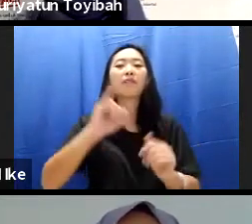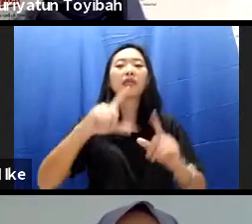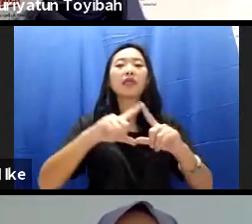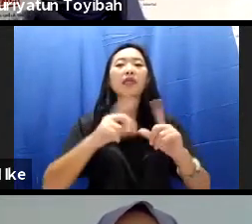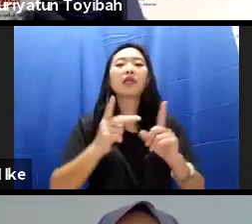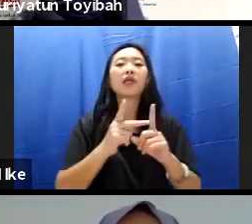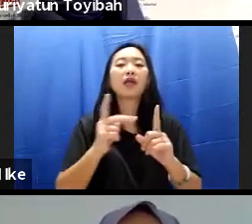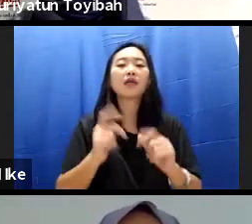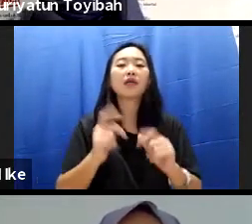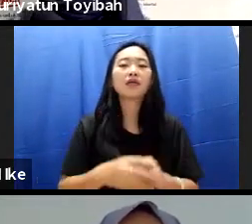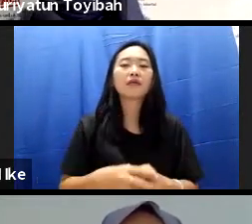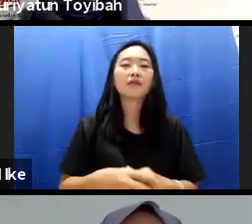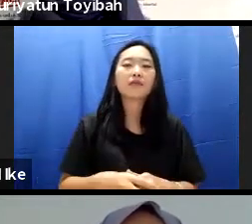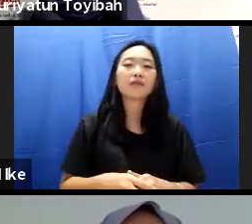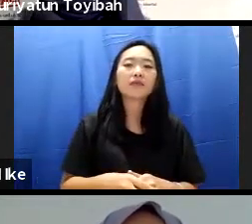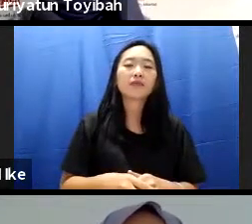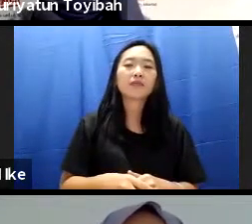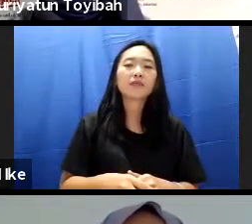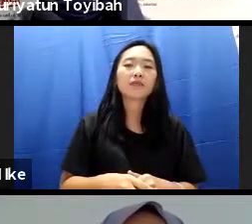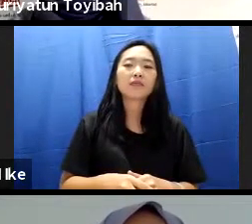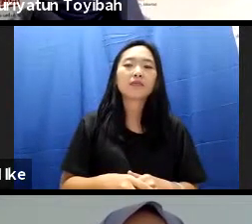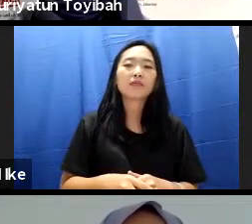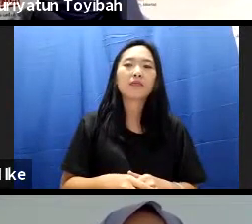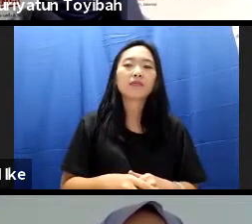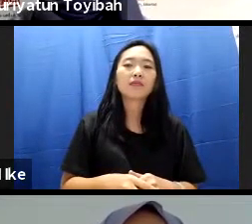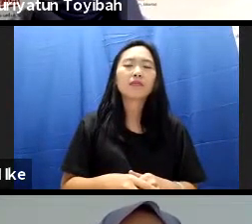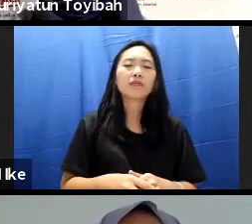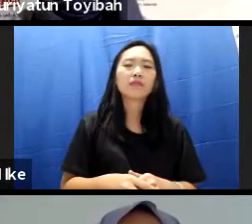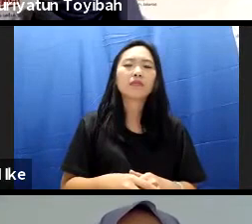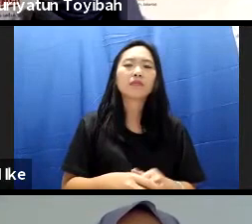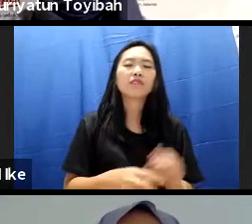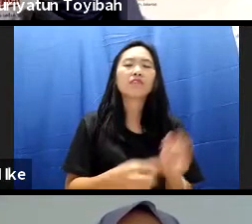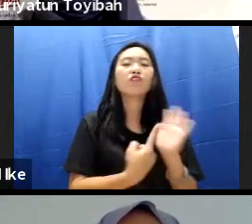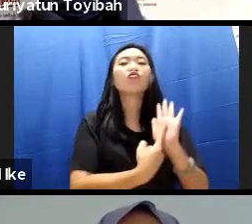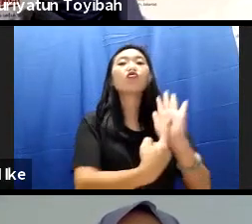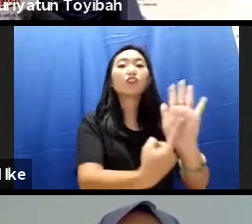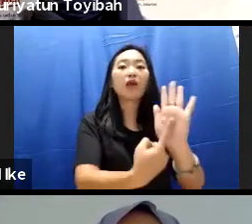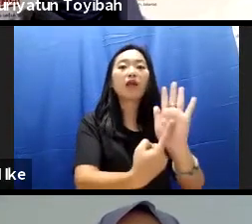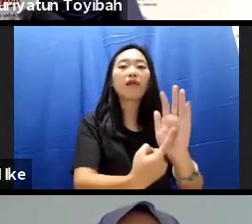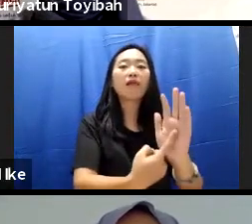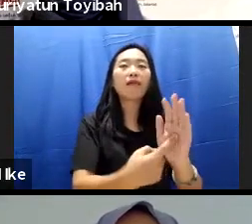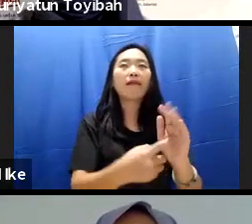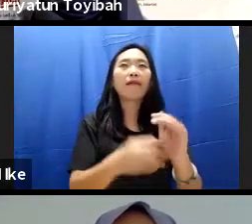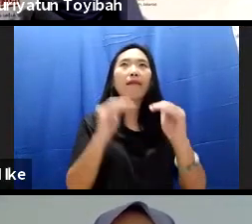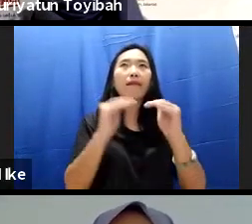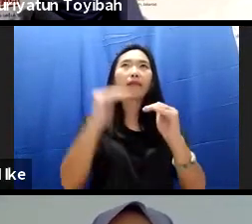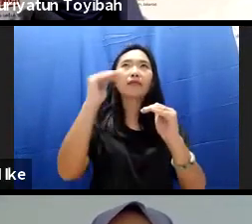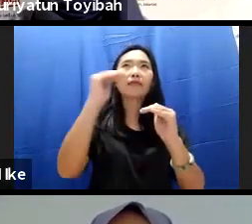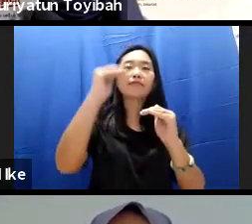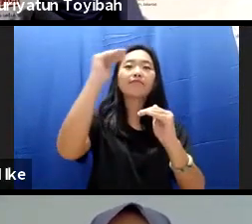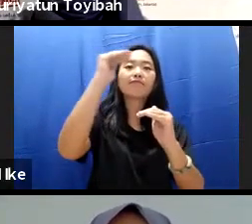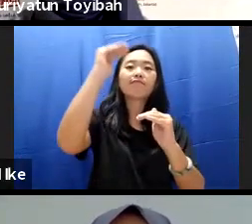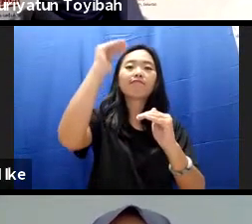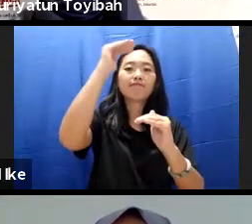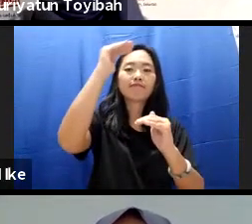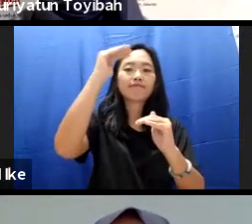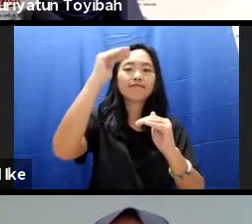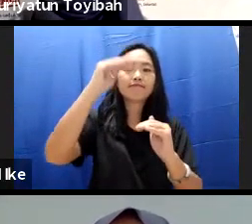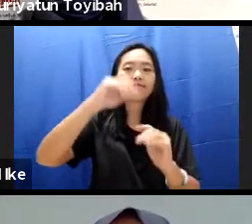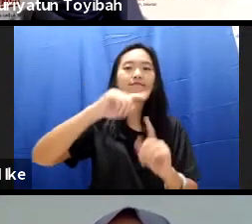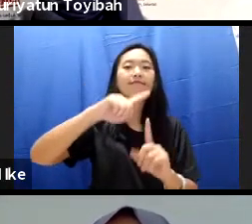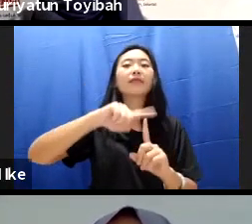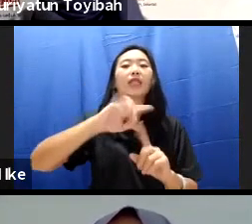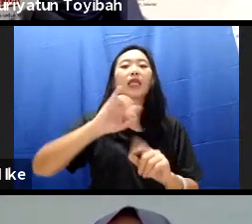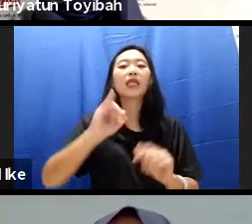ya, seperti itu. Nah itu kan menunjukkan juga adanya hierarki gitu. Jadi yang namanya perempuan ya memang